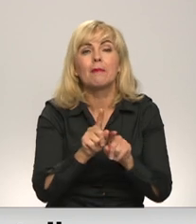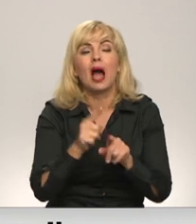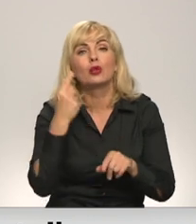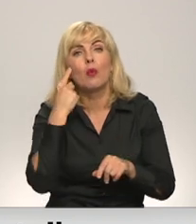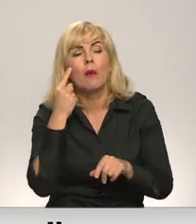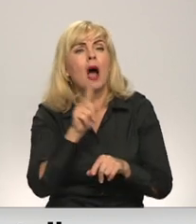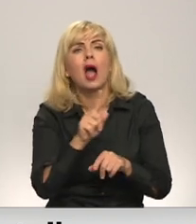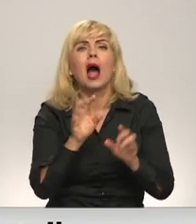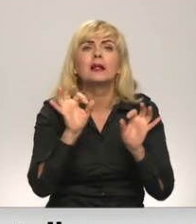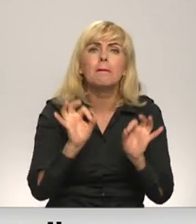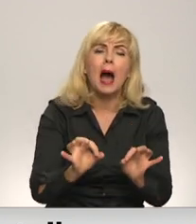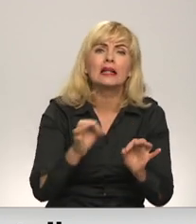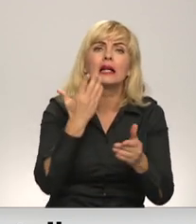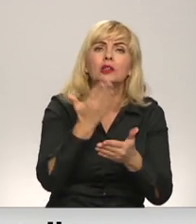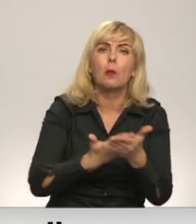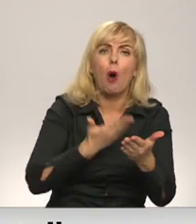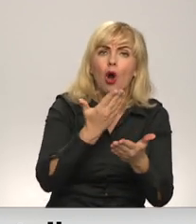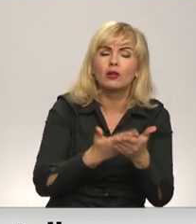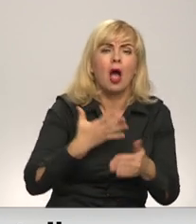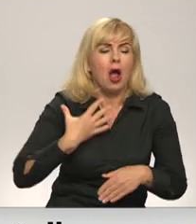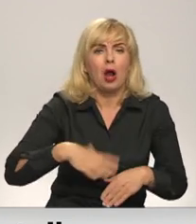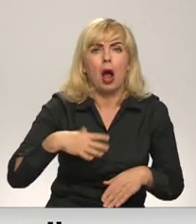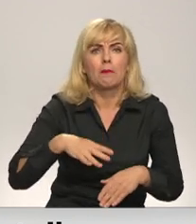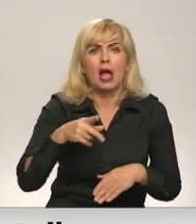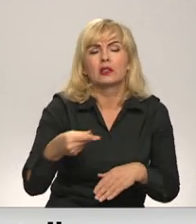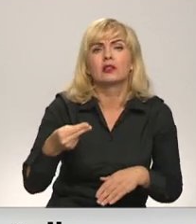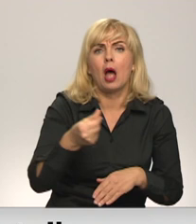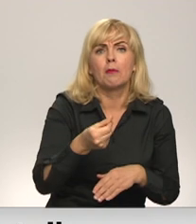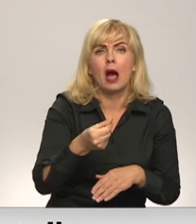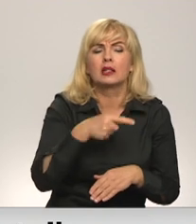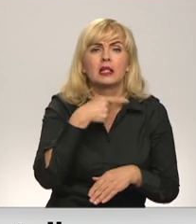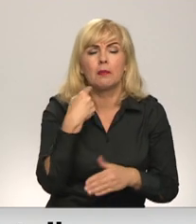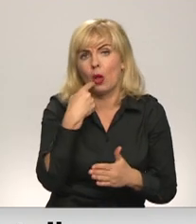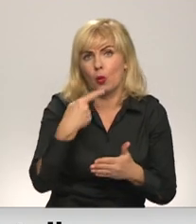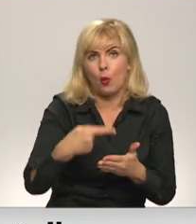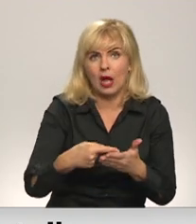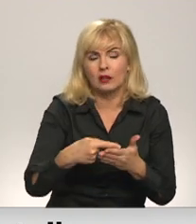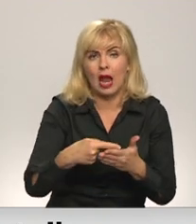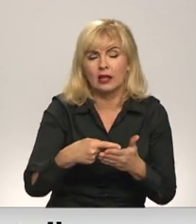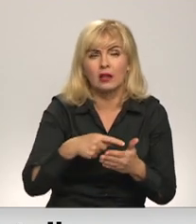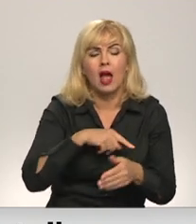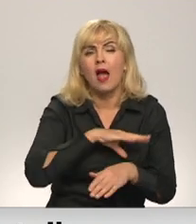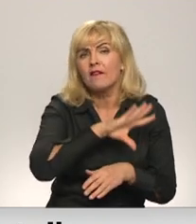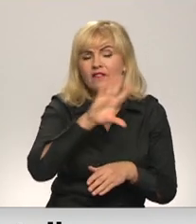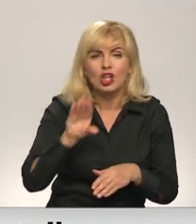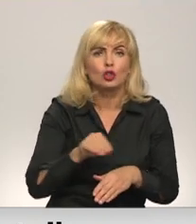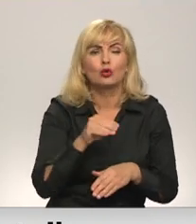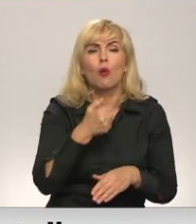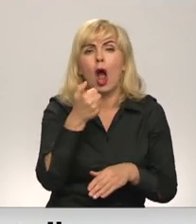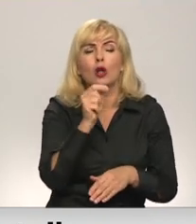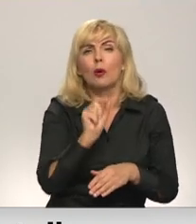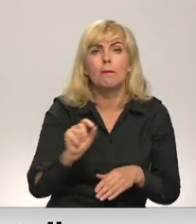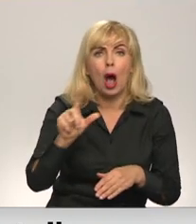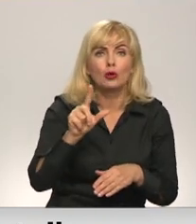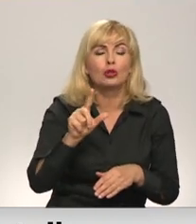ir tie patiesie motīvi, kādēļ šo te samaksu vēlas noteikt visu gadu garumā un to paaugstināt.